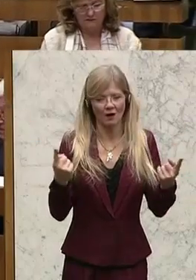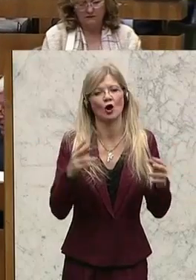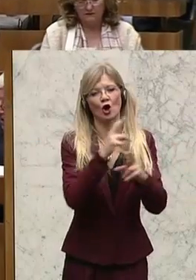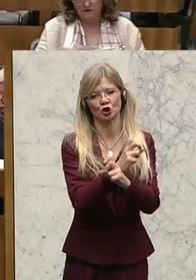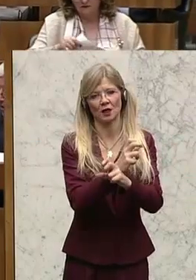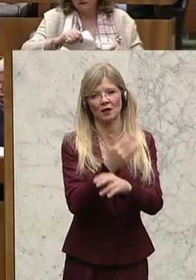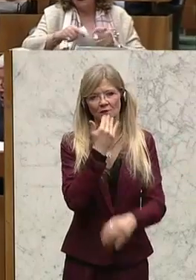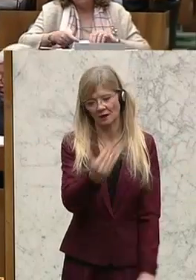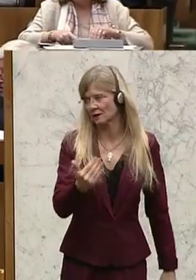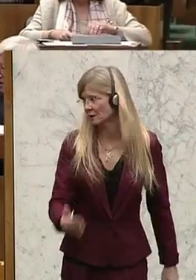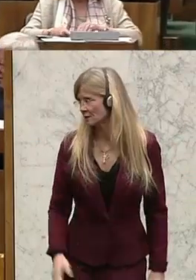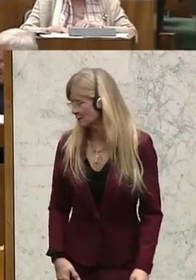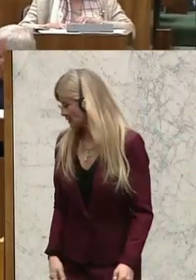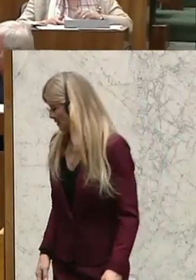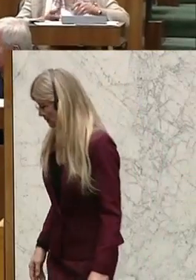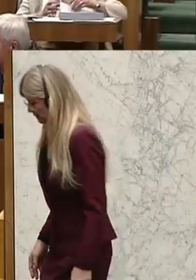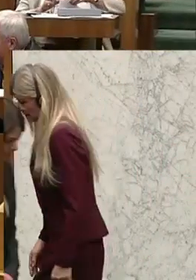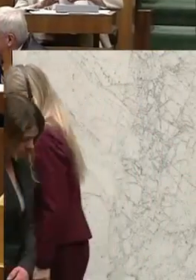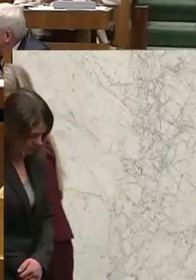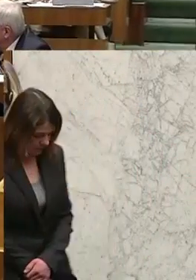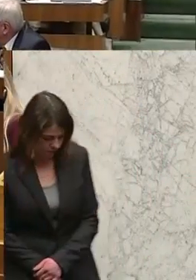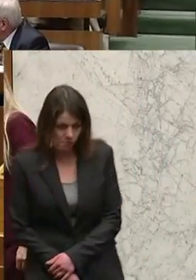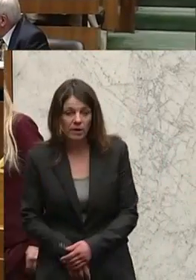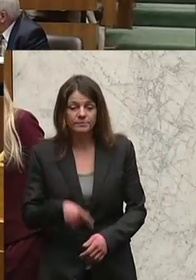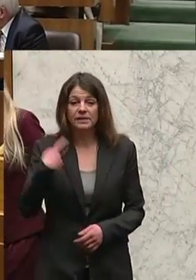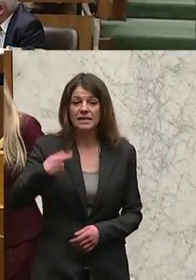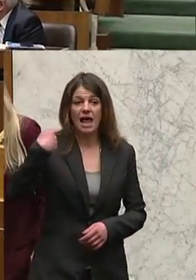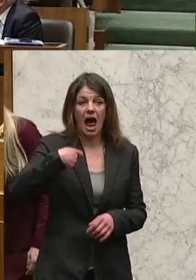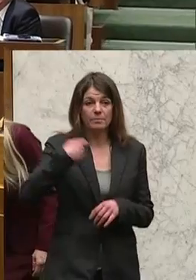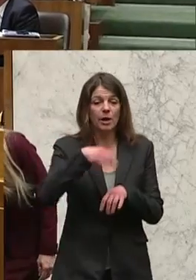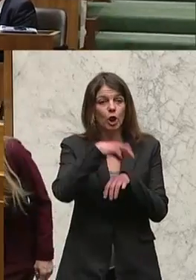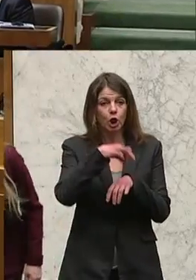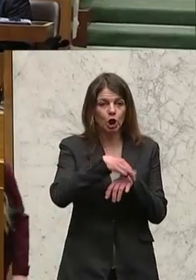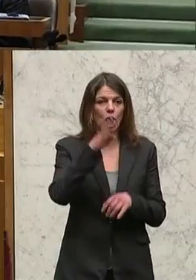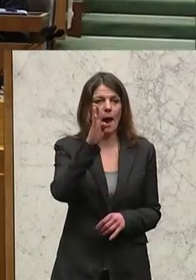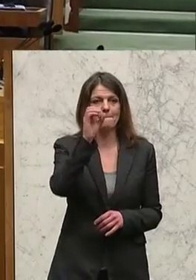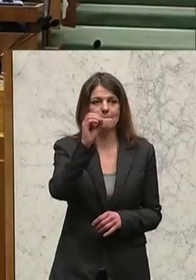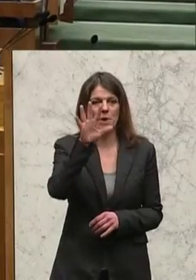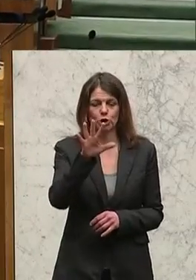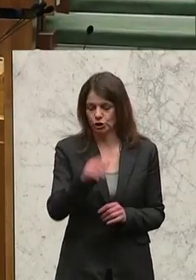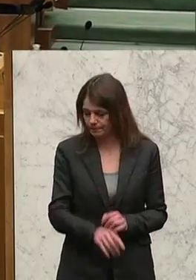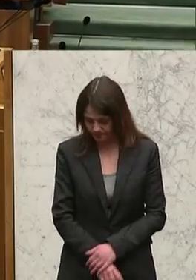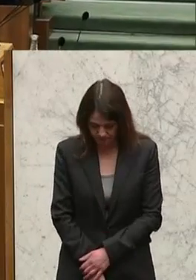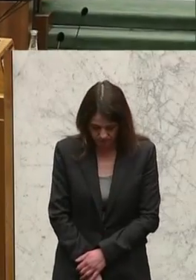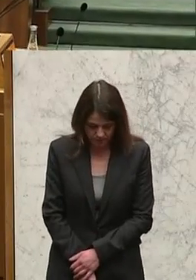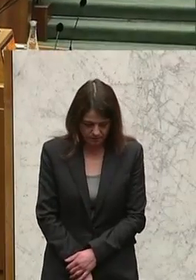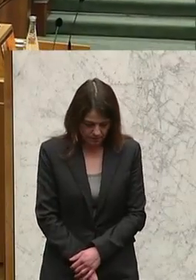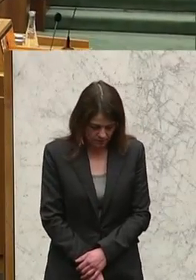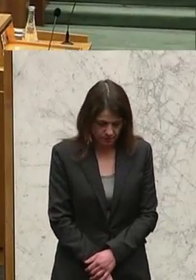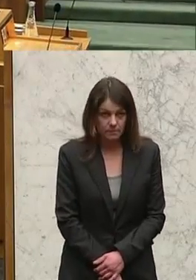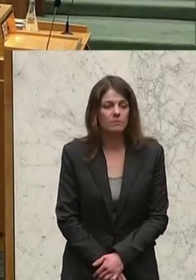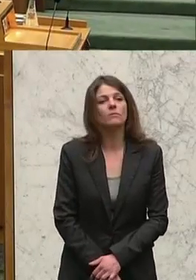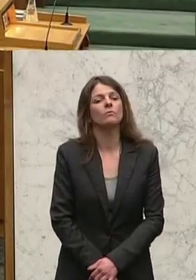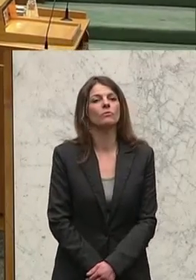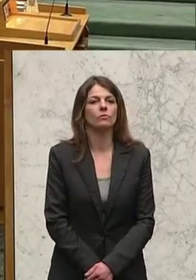Der nächste Redner ist Reinhard Eugen Bösch, der Sprecher für Landesverteidigung der Freiheitlichen. Er ist promovierter